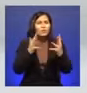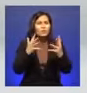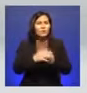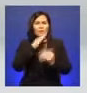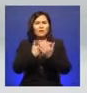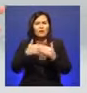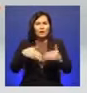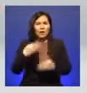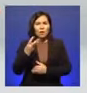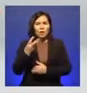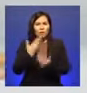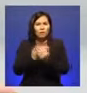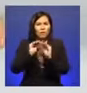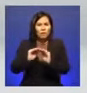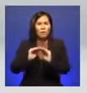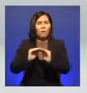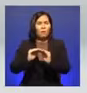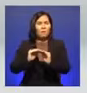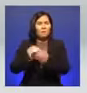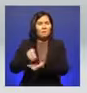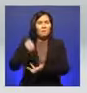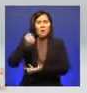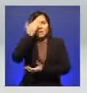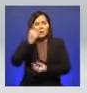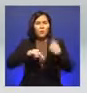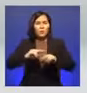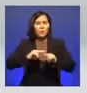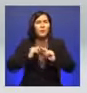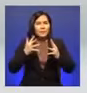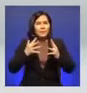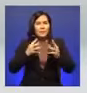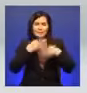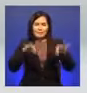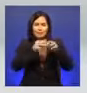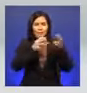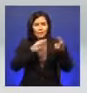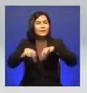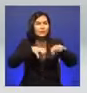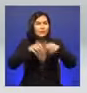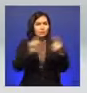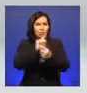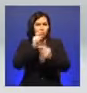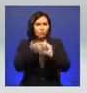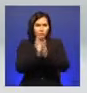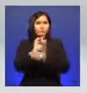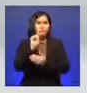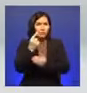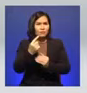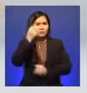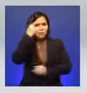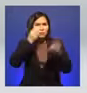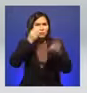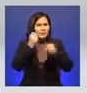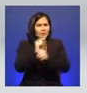บบนี้เขาจะออมไม่ได้เราจำเป็นจะต้องพลิกเลยนะฮะพลิกรูปแบบในการบริหารจัดการสังคมของเราทำยังไงให้ทุก